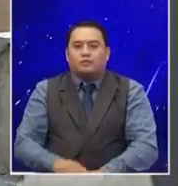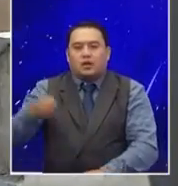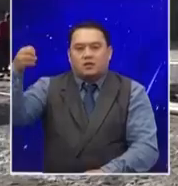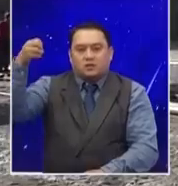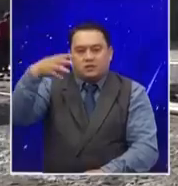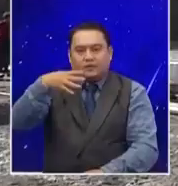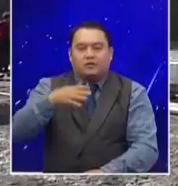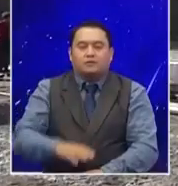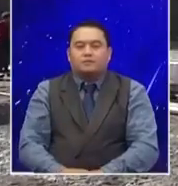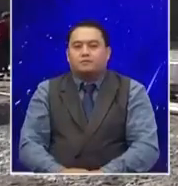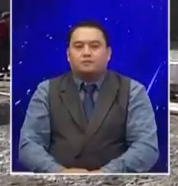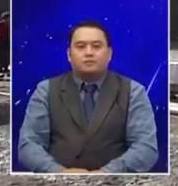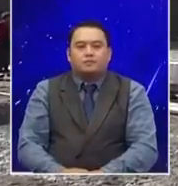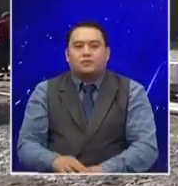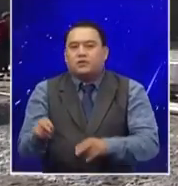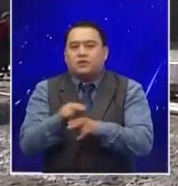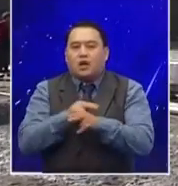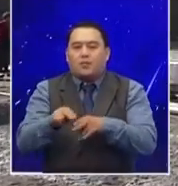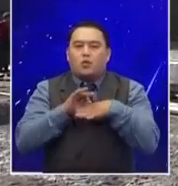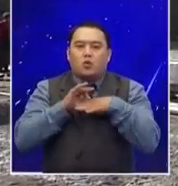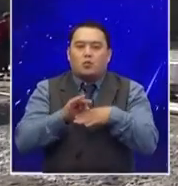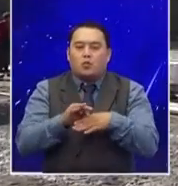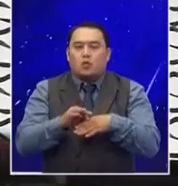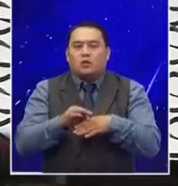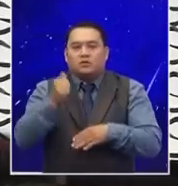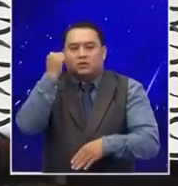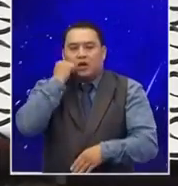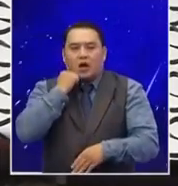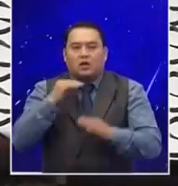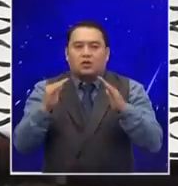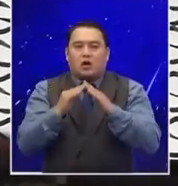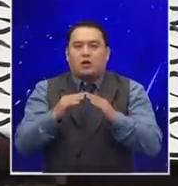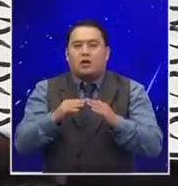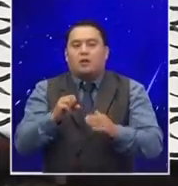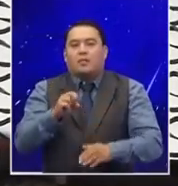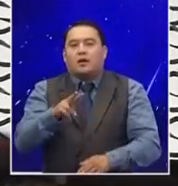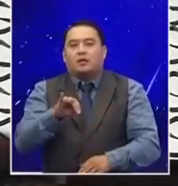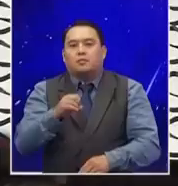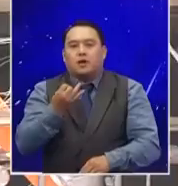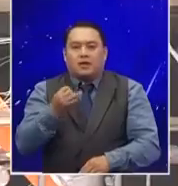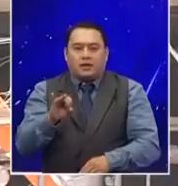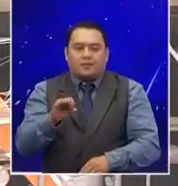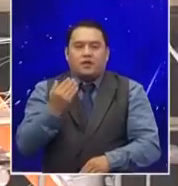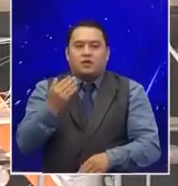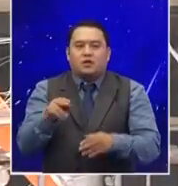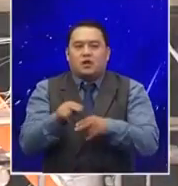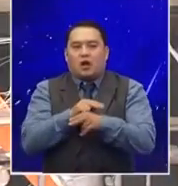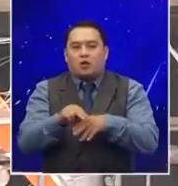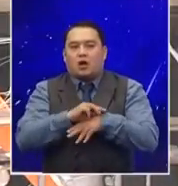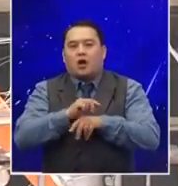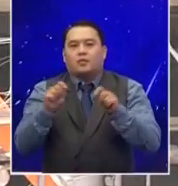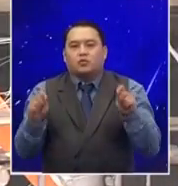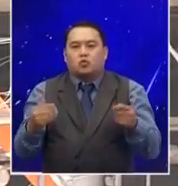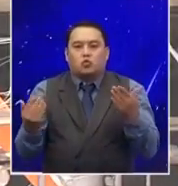освещение. Капитальный ремонт претерпело и ветхое муниципальное здание в селе Бахтаба Ескелдинского района. Его реконструкция обеспечит